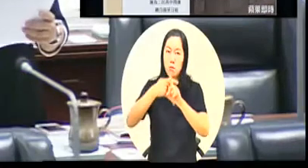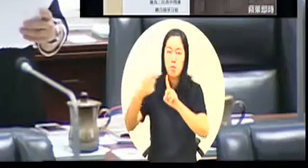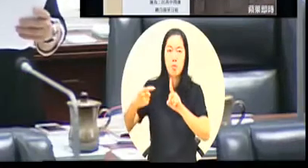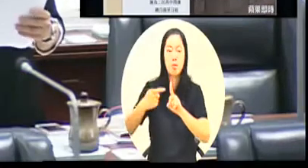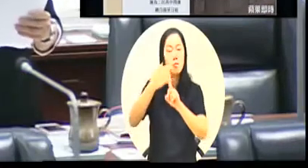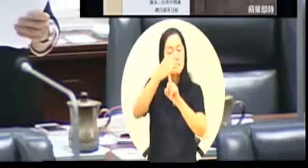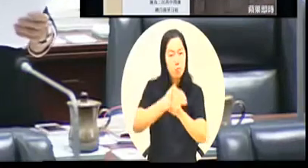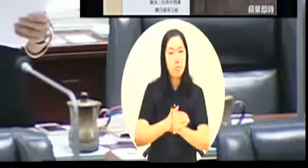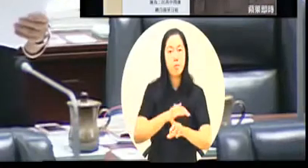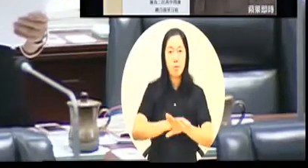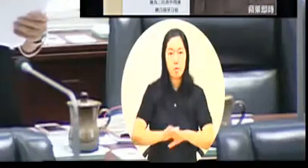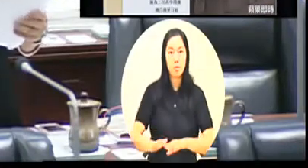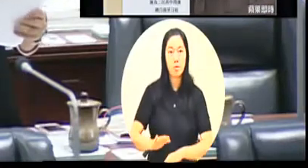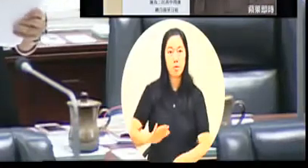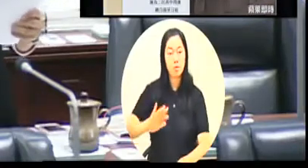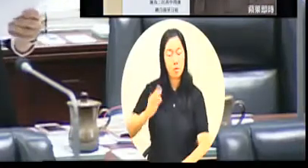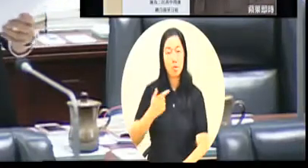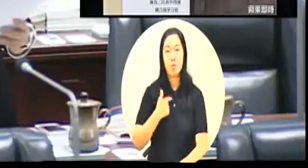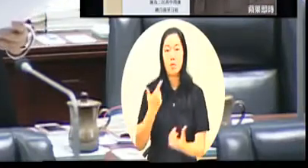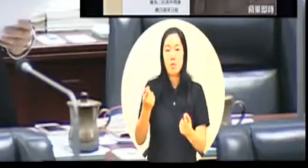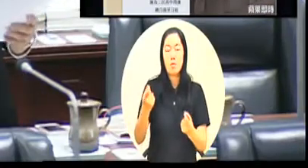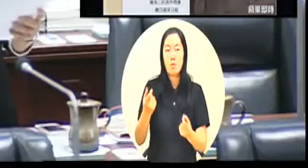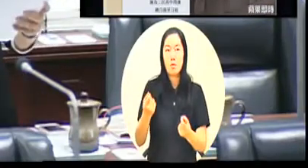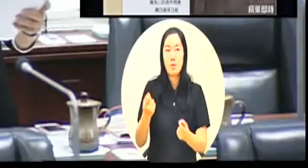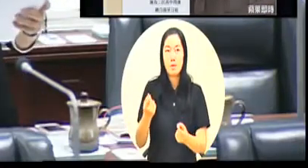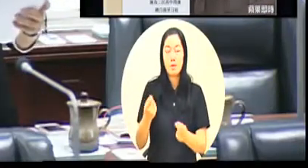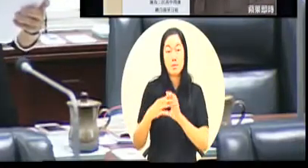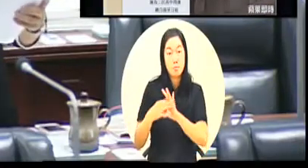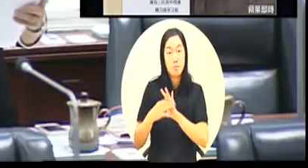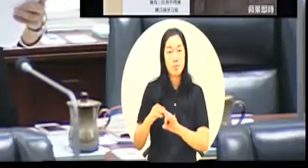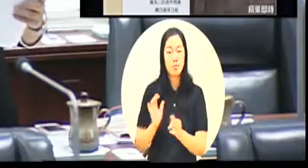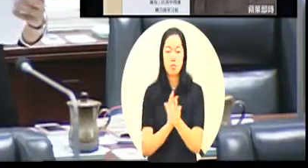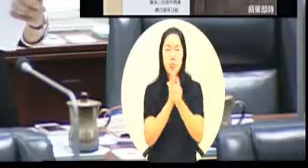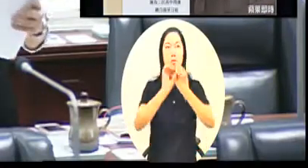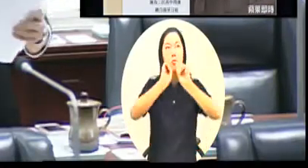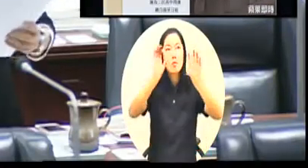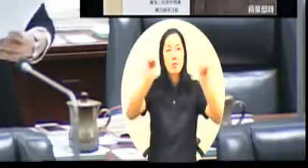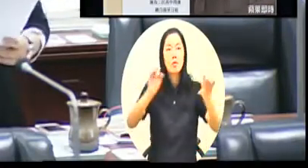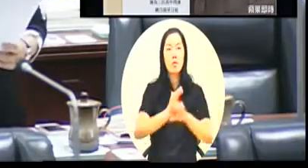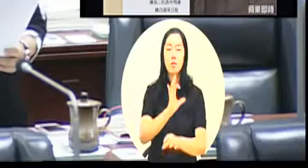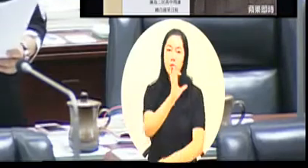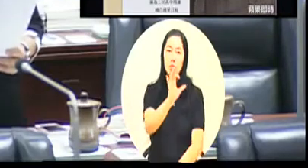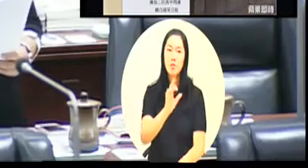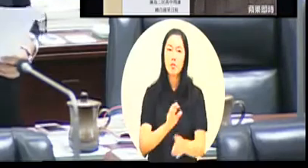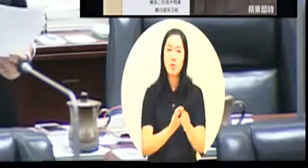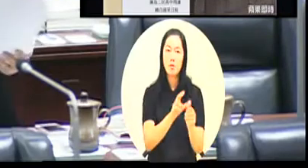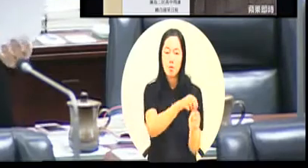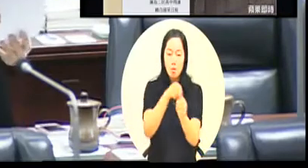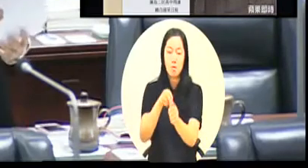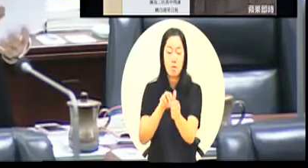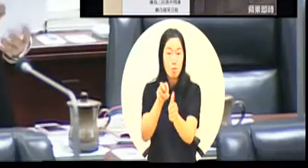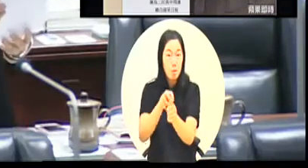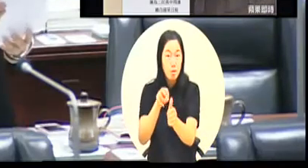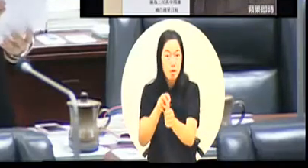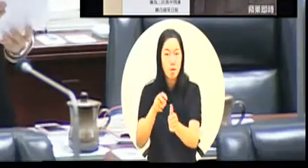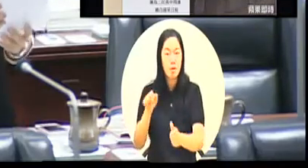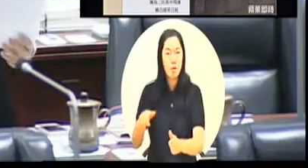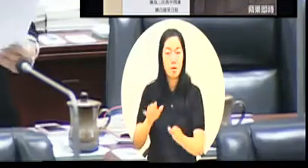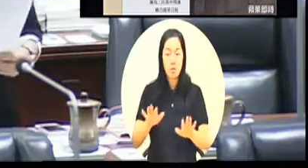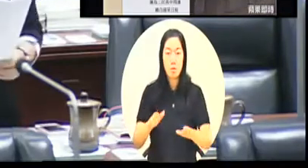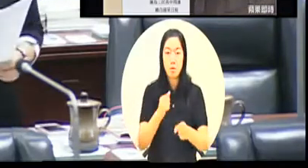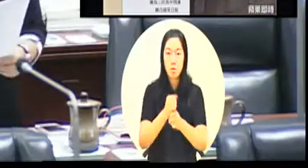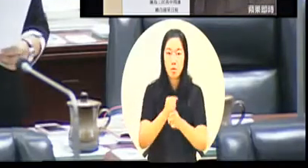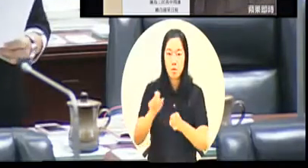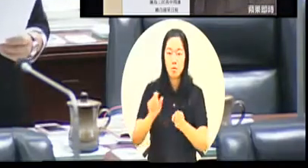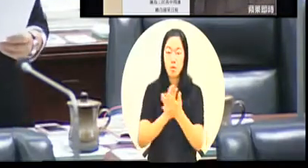降，可是我也关心啊，在这个推动厕所认养上目前的这个执行状况跟未来的目